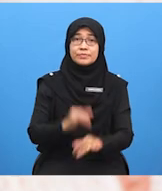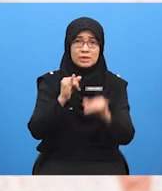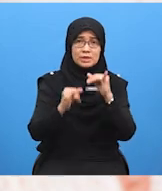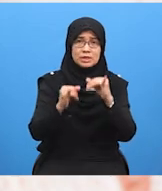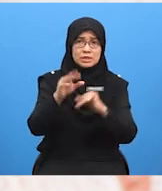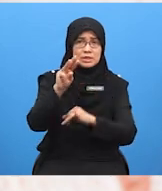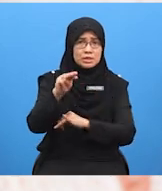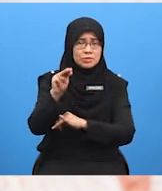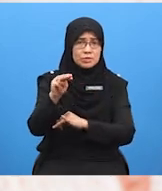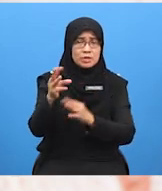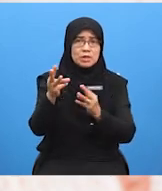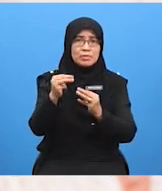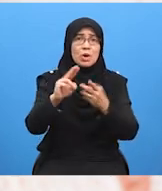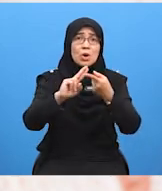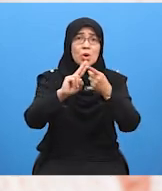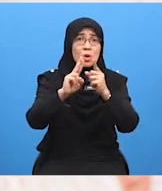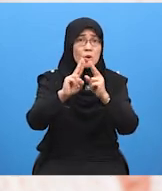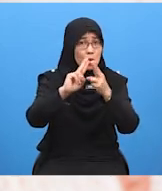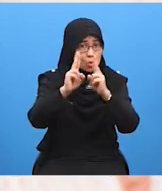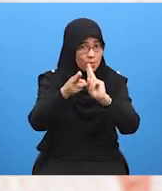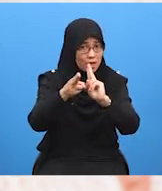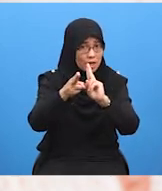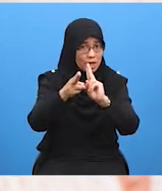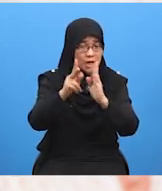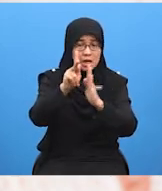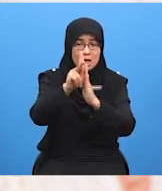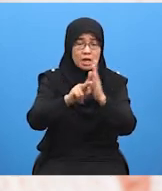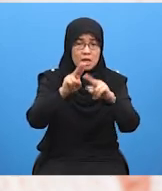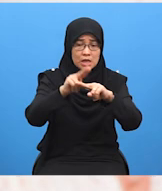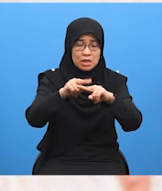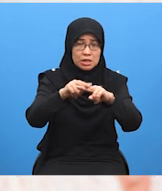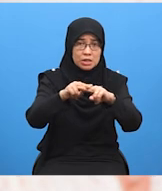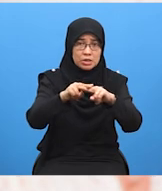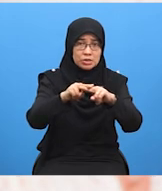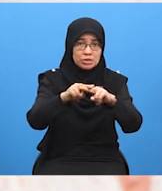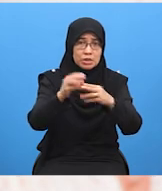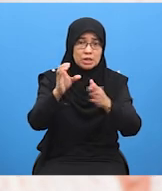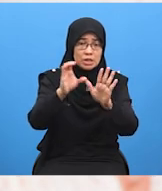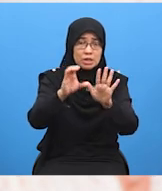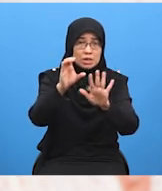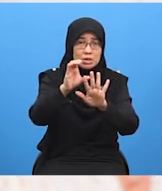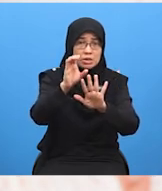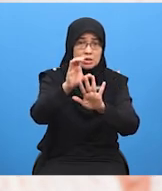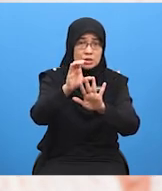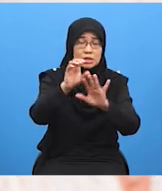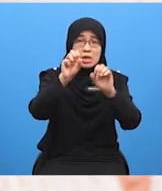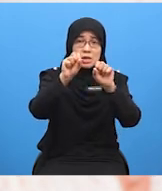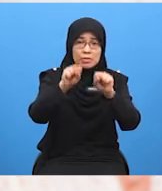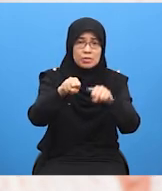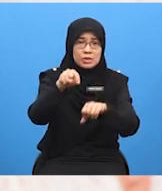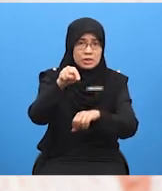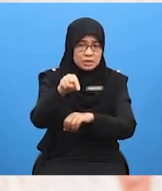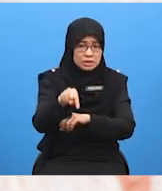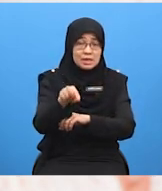murid ingin mengubah kedudukan komponen, murid perlu menekan kekunci R pada pad